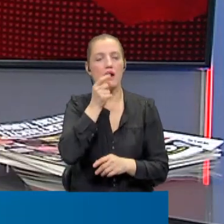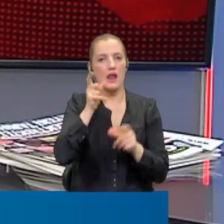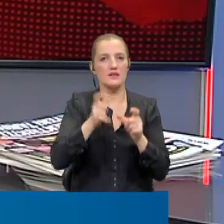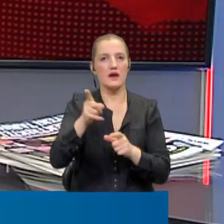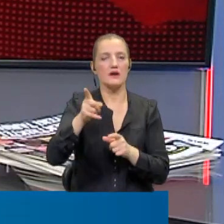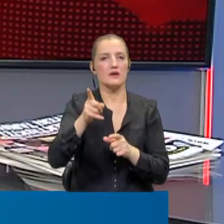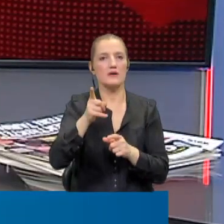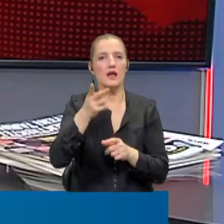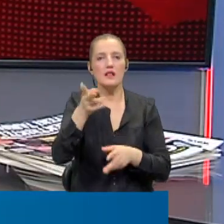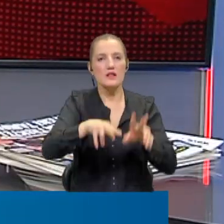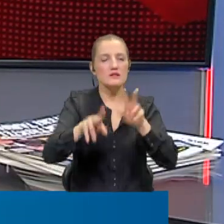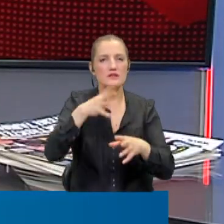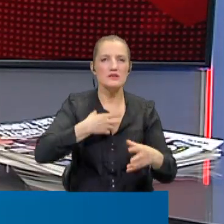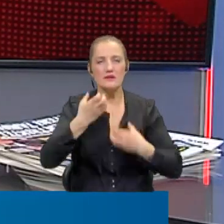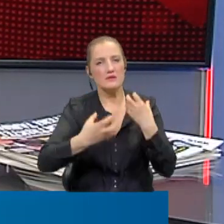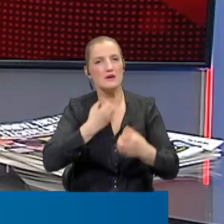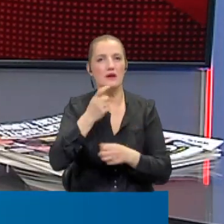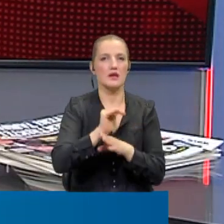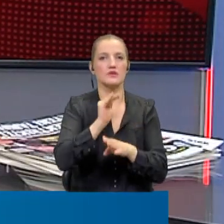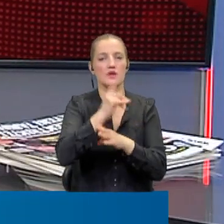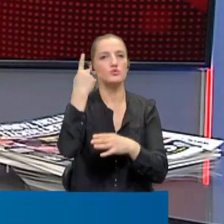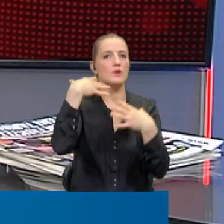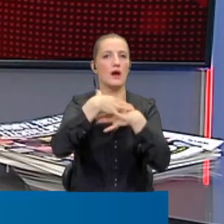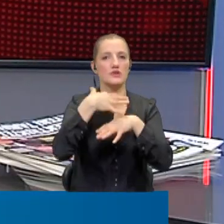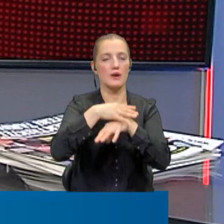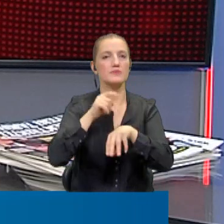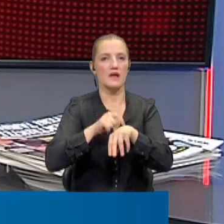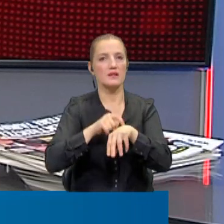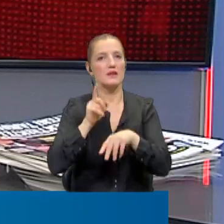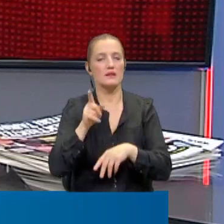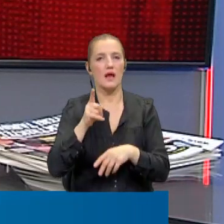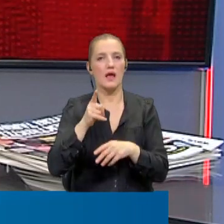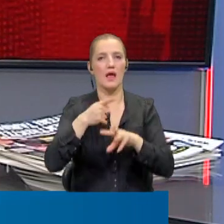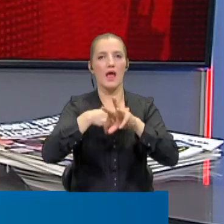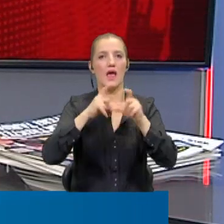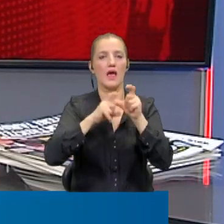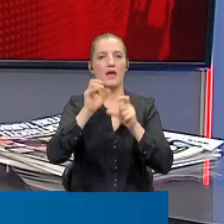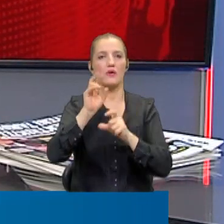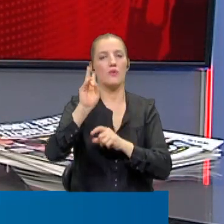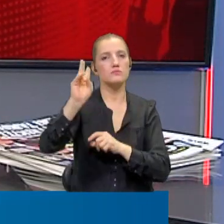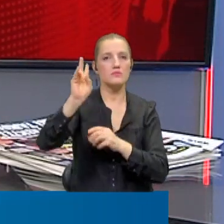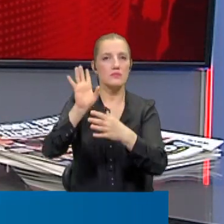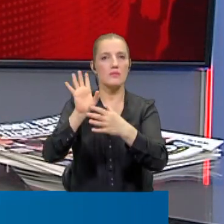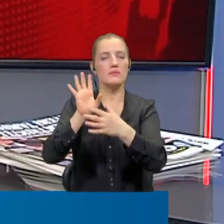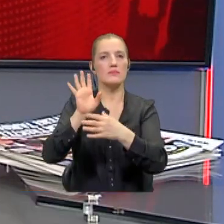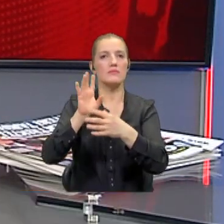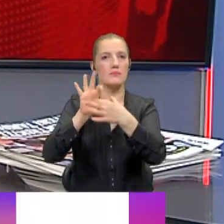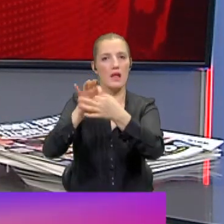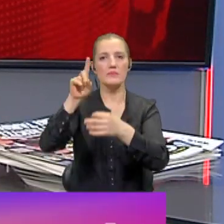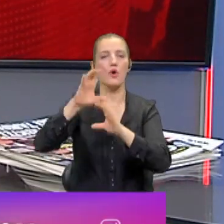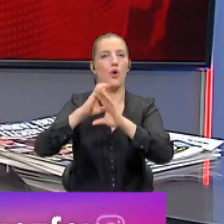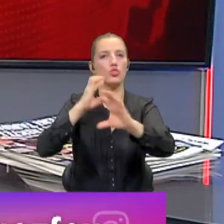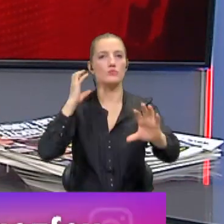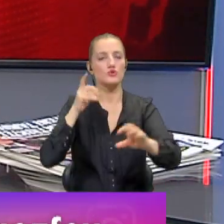böyle Can Pazarı yaşandı dün akşam saatlerinde Ankara'da egoya ait bir otobüs